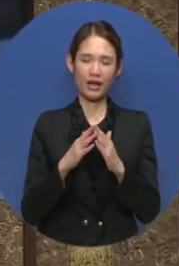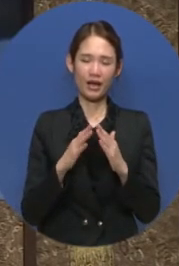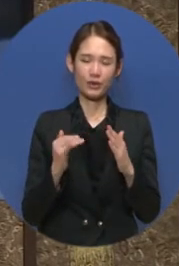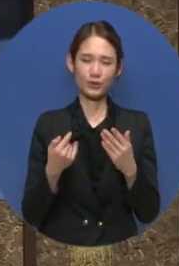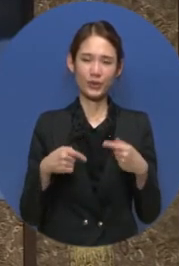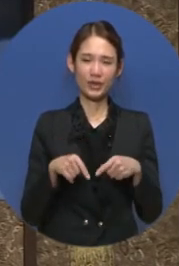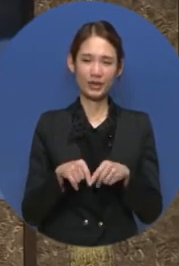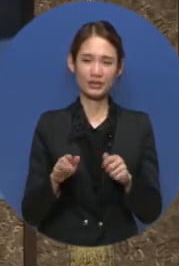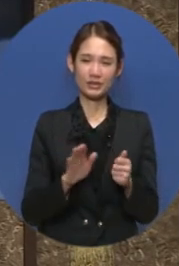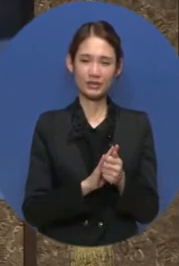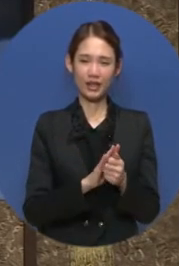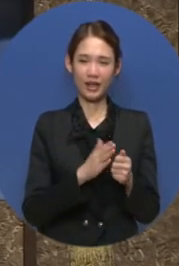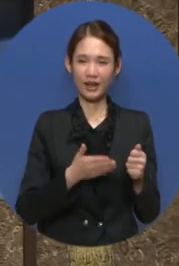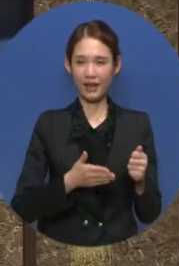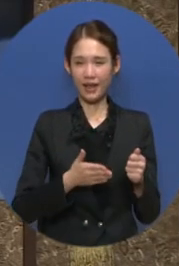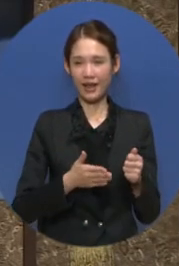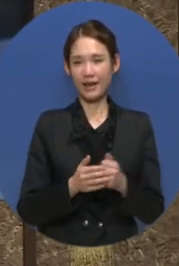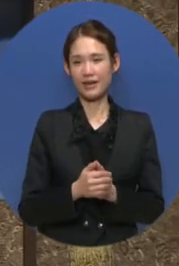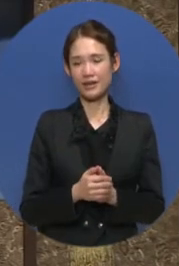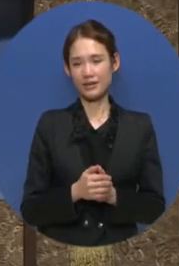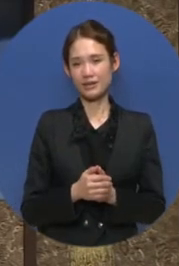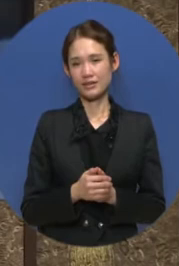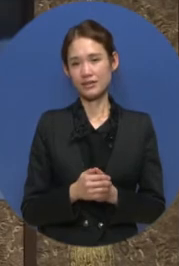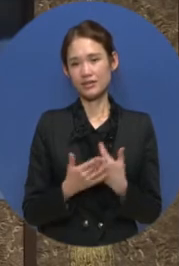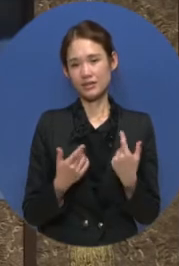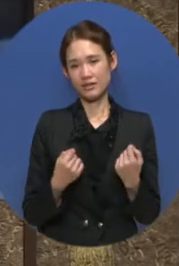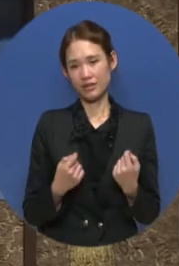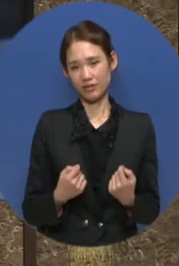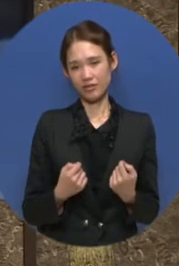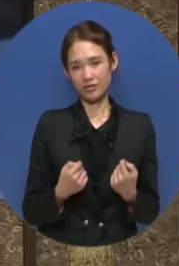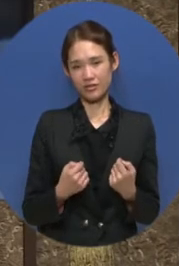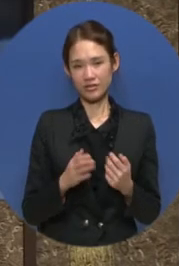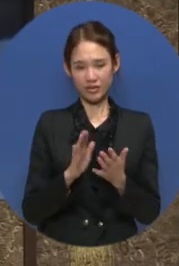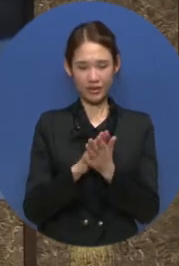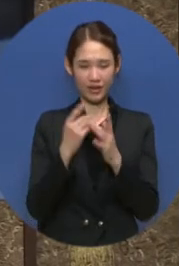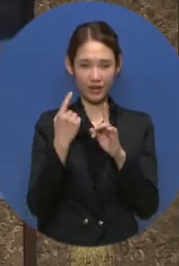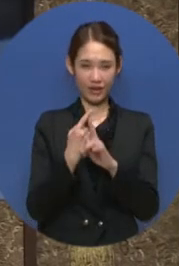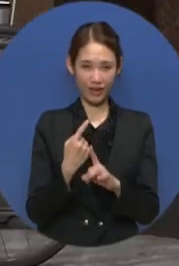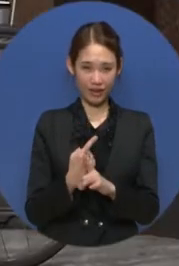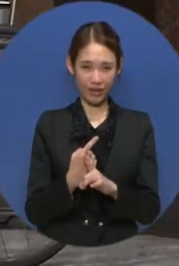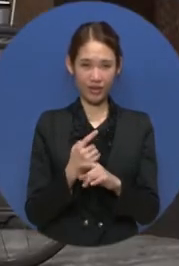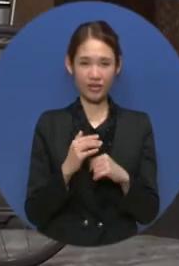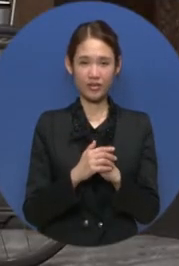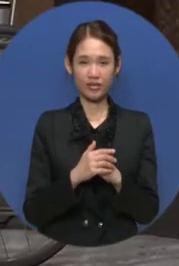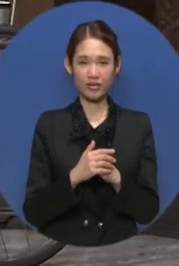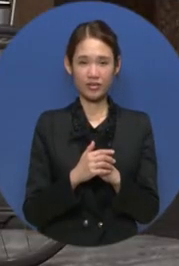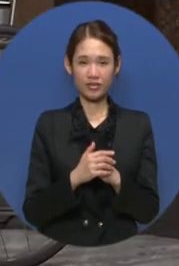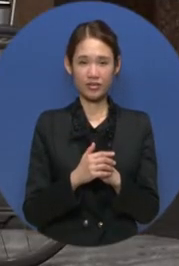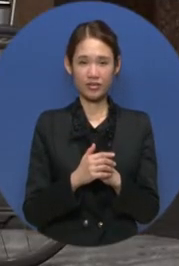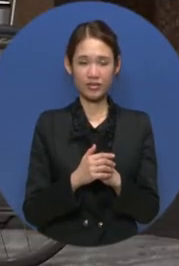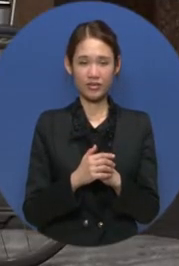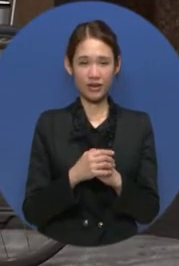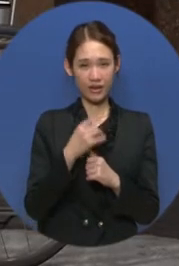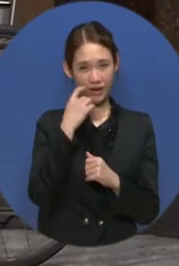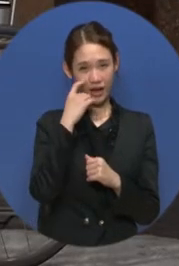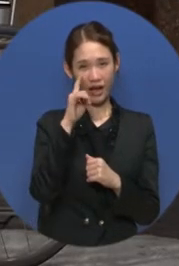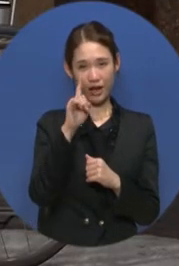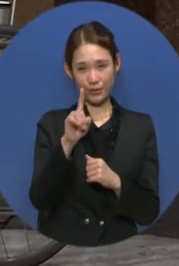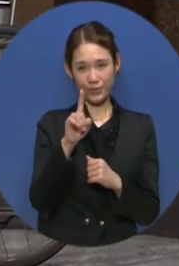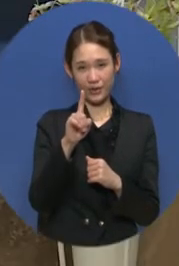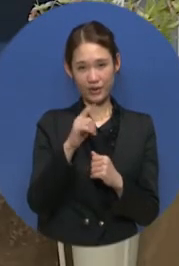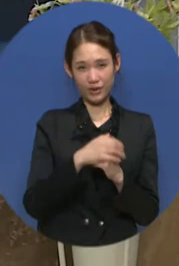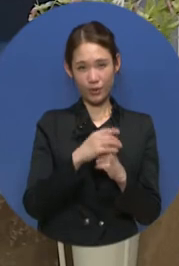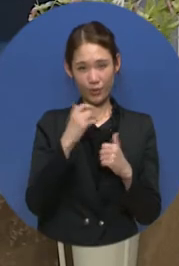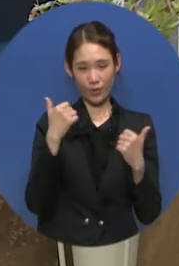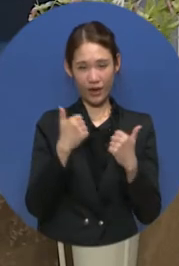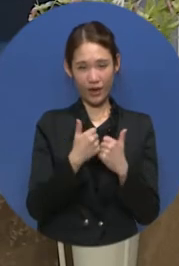좀 챙겨달라. 네. 이렇게 해서 개선을 하고 있죠. 아, 그러니까 그 어떻게 보면은 한 달에 한 번씩 하는 그